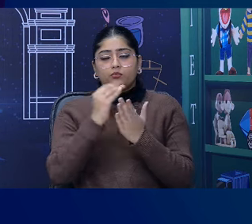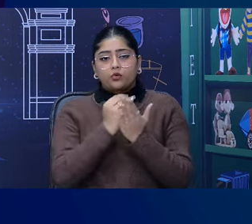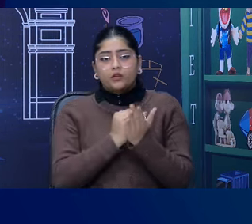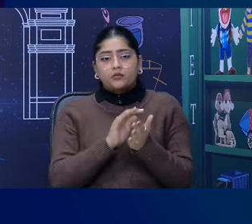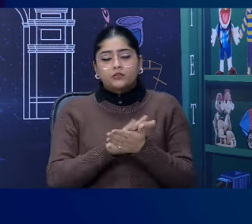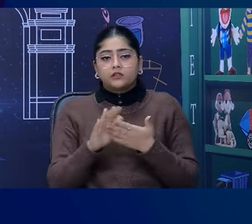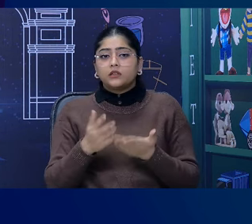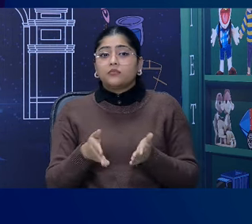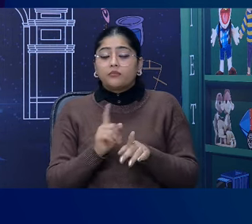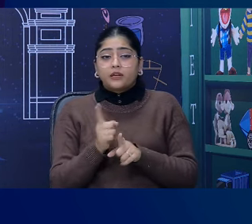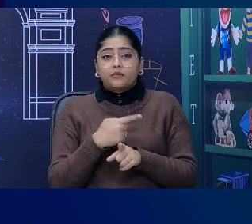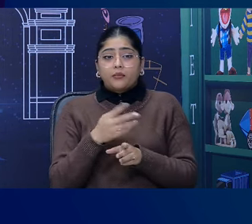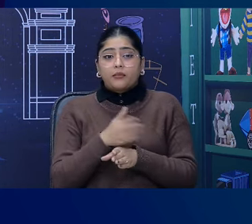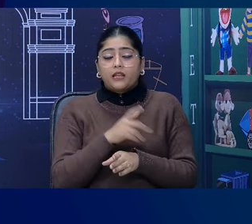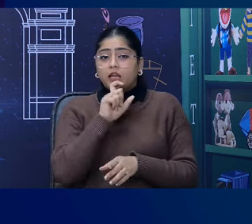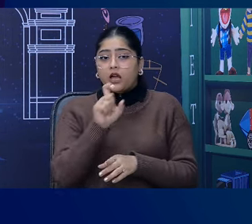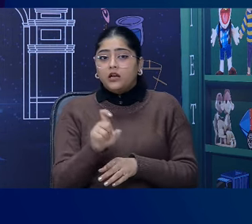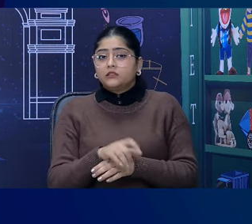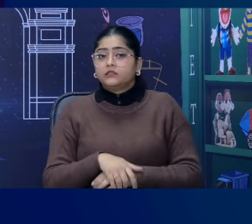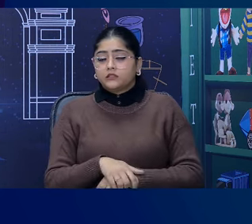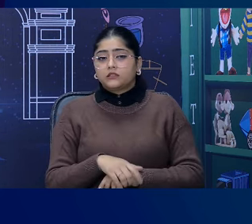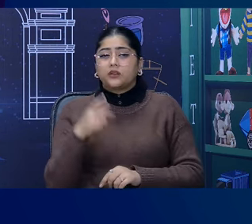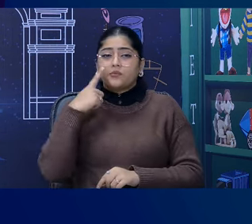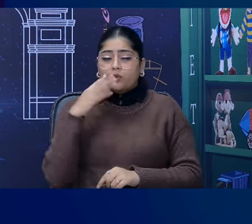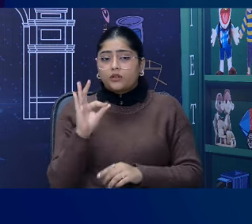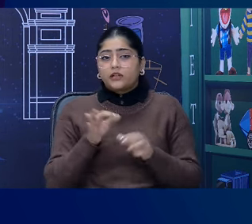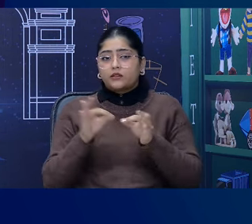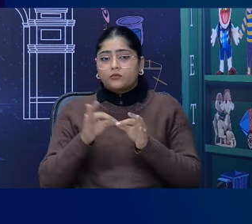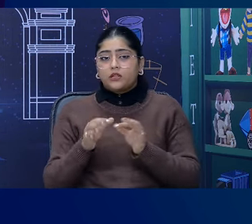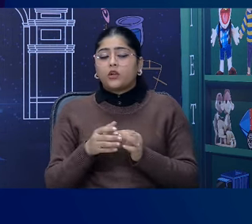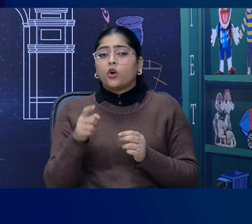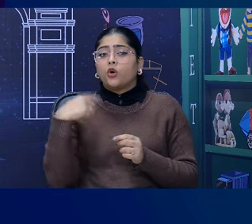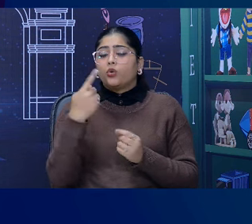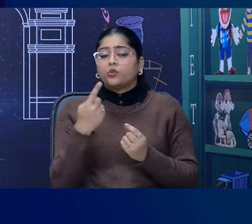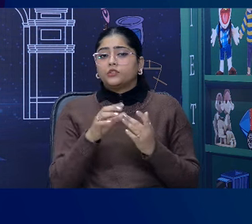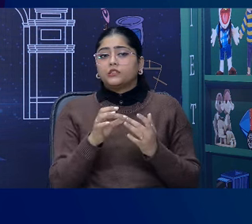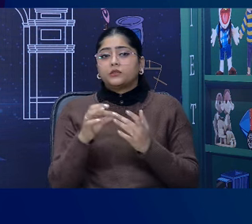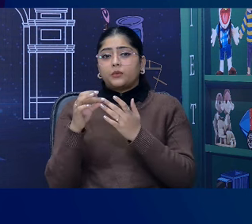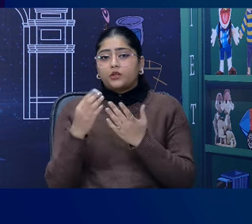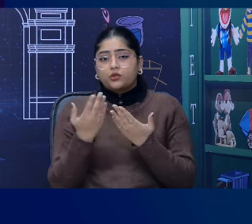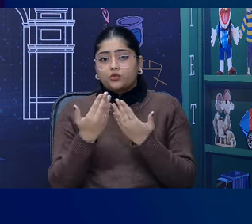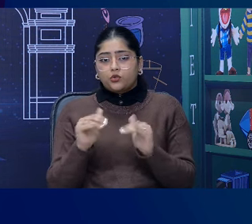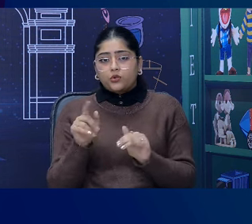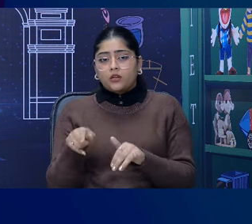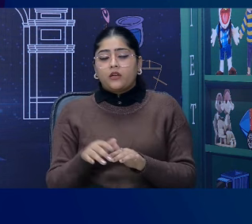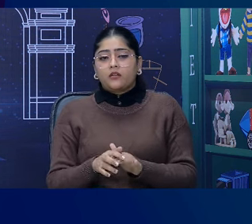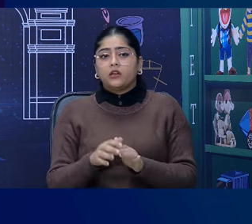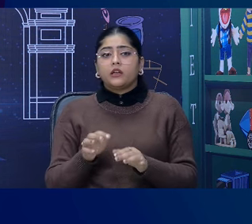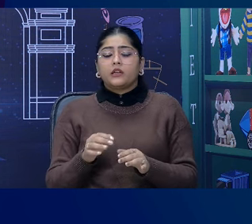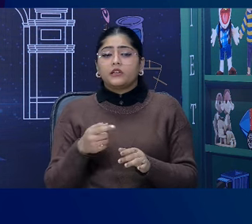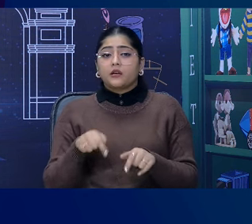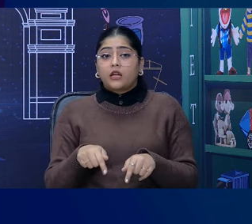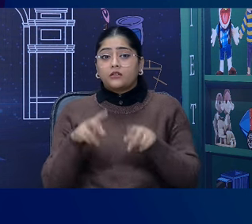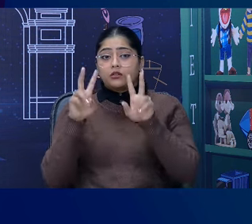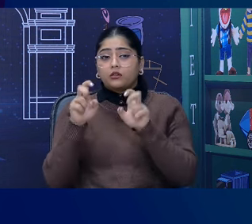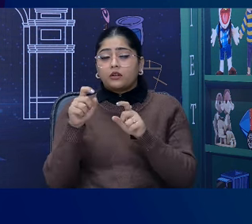हम आपसे जानना चाहेंगे इफ वी टॉक अबाउट दिस पर्टिकुलर सेशन हमारे जो स्पेशल नीड बच्चे हैं वो इस सेशन से कितनी हेल्प ले सकते हैं